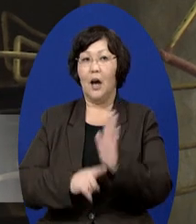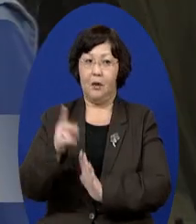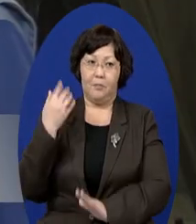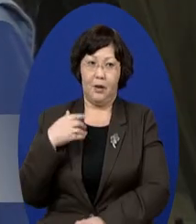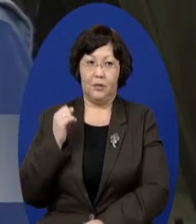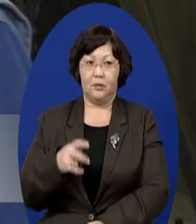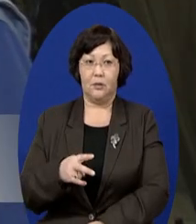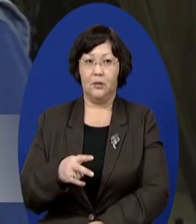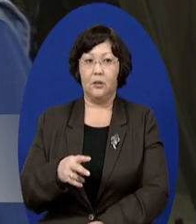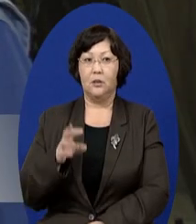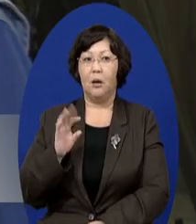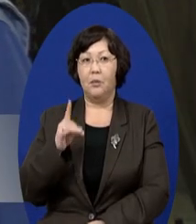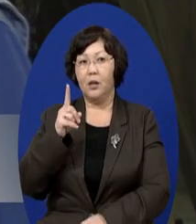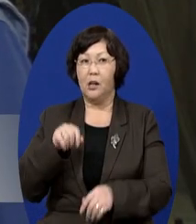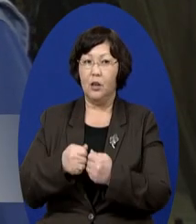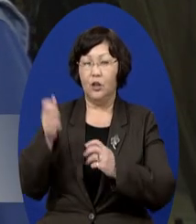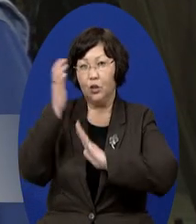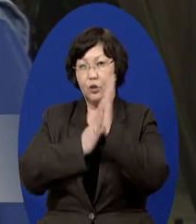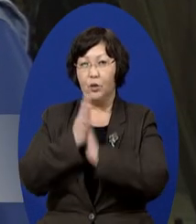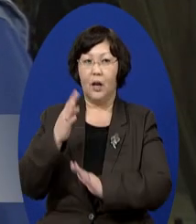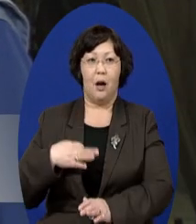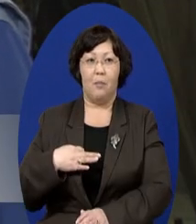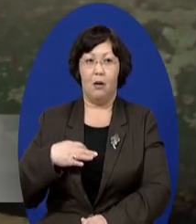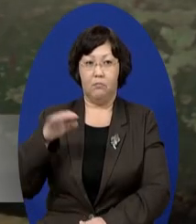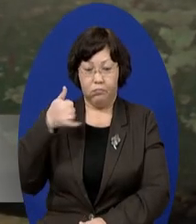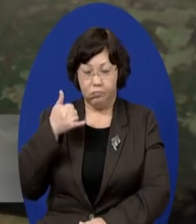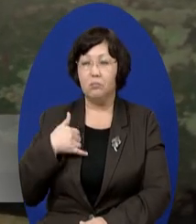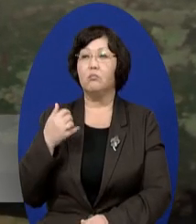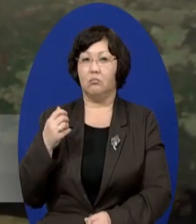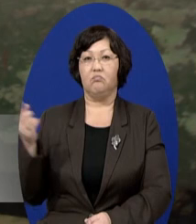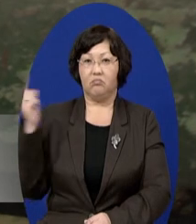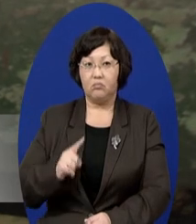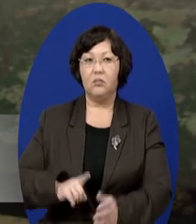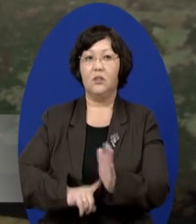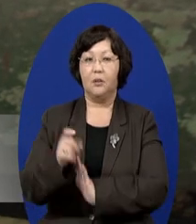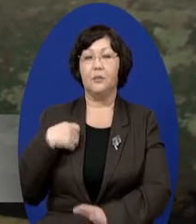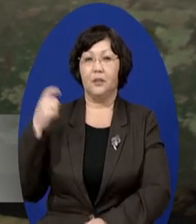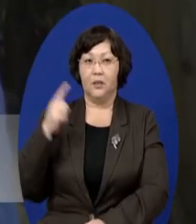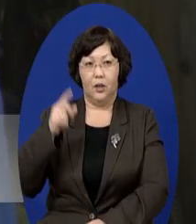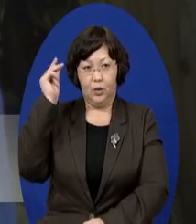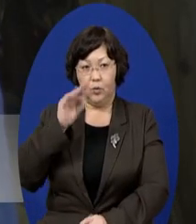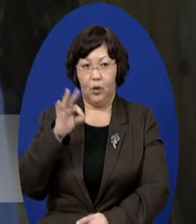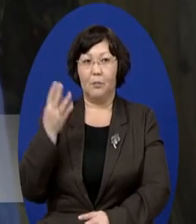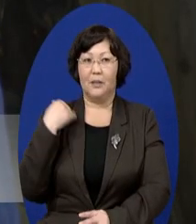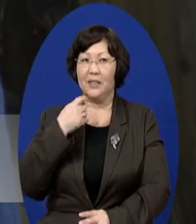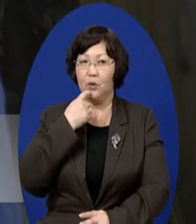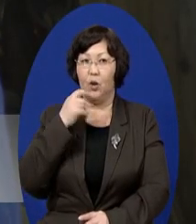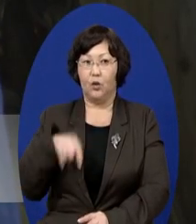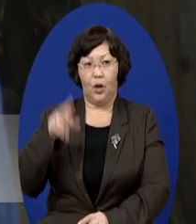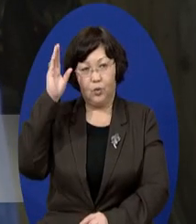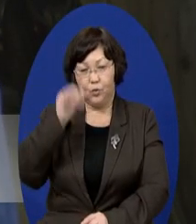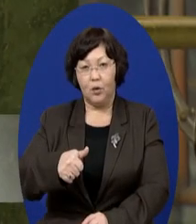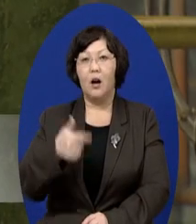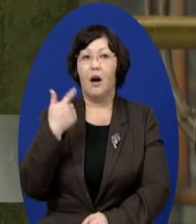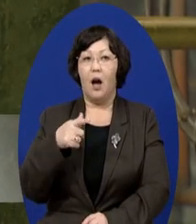Ямар нэгэн тоног болгоо байдаг шүүн өөрөө хамаа дуудагдаад орж ирдэг л дээ. Аанх бол орж ирж байгаад сураагүй байхдаа хэцүү лээ. Одоо сурсан болохоор гайгүй юм